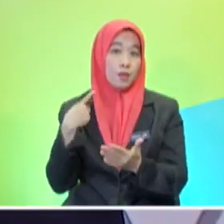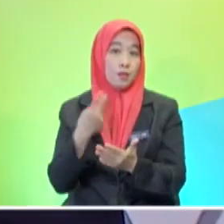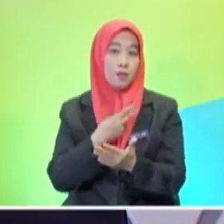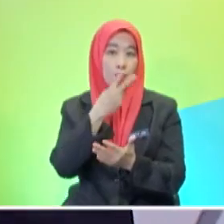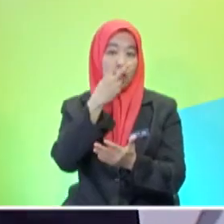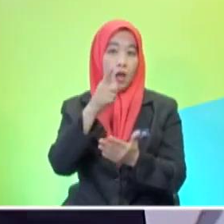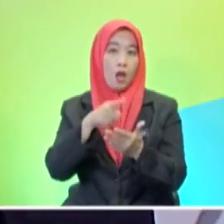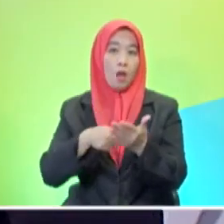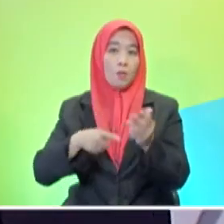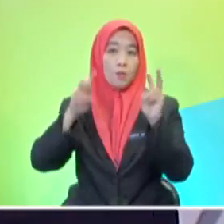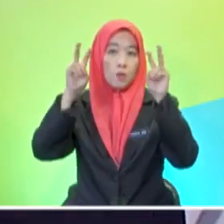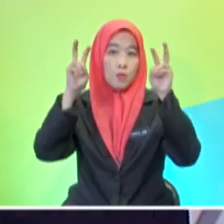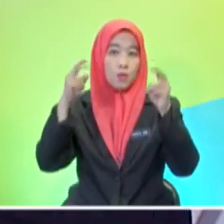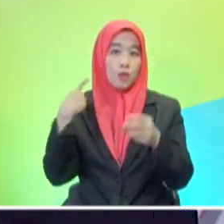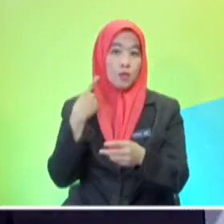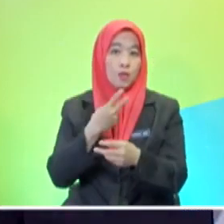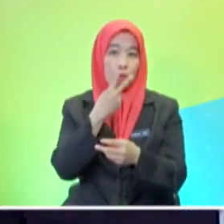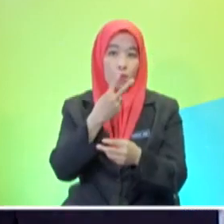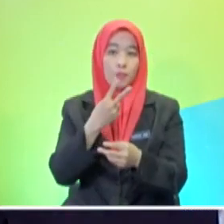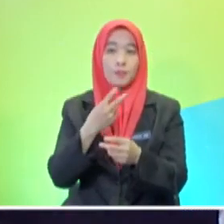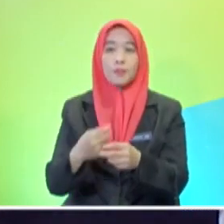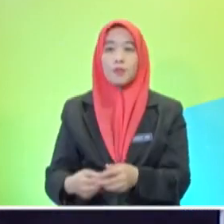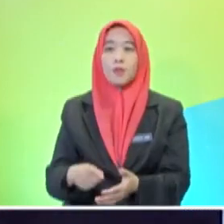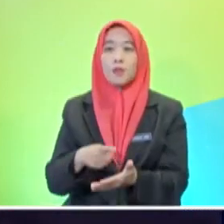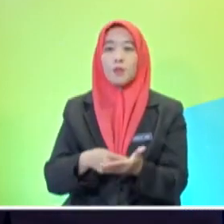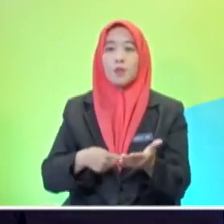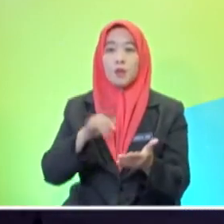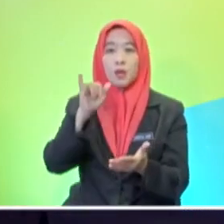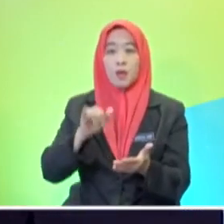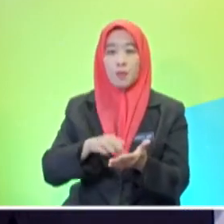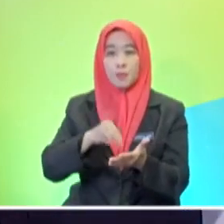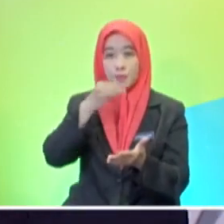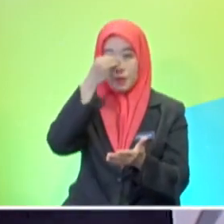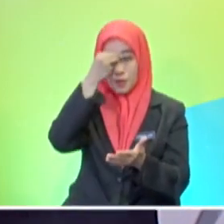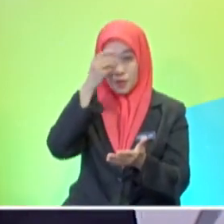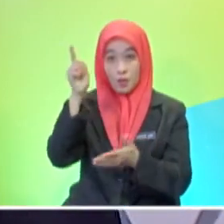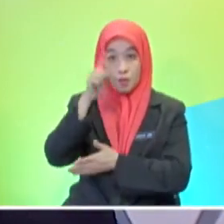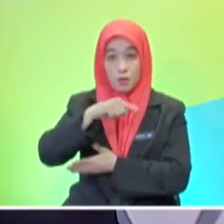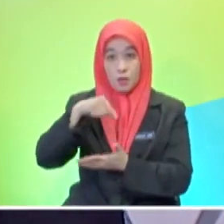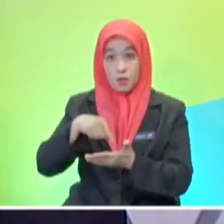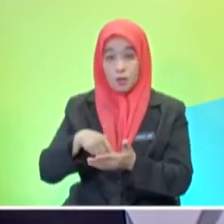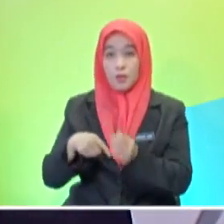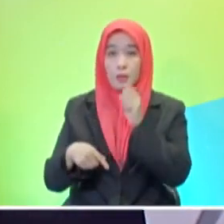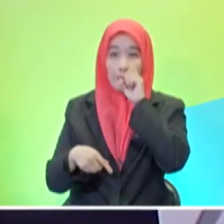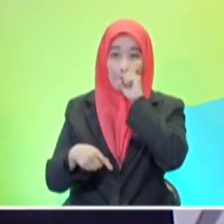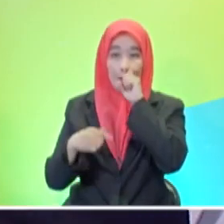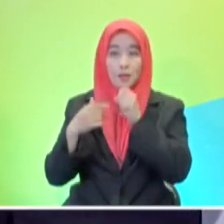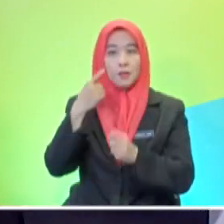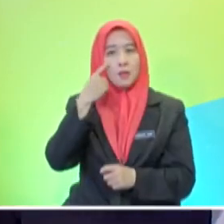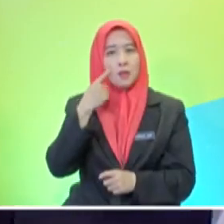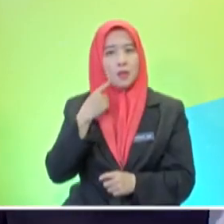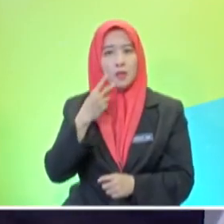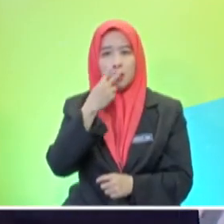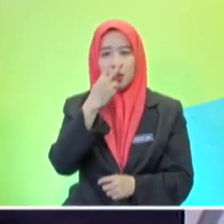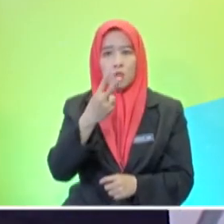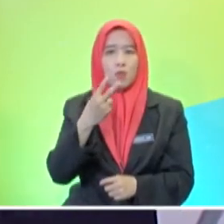topik kita akan teroka sama-sama topik yang bakal kita belajar pada hari ini. Sebelum tu, tadi kan sian saya tengok Syafiqah datang menangis